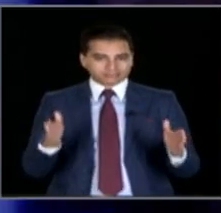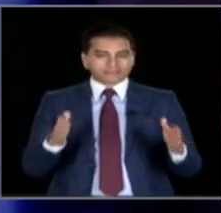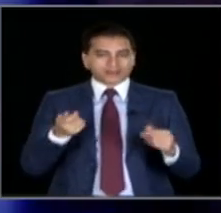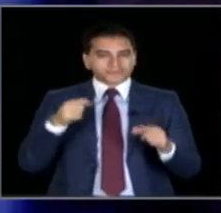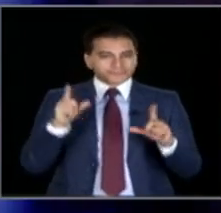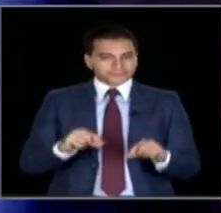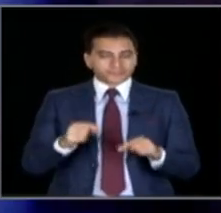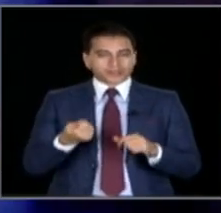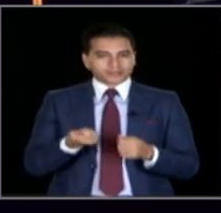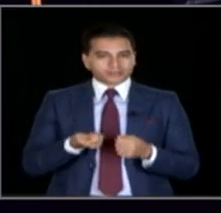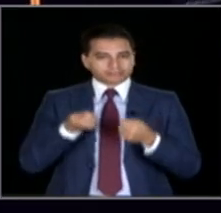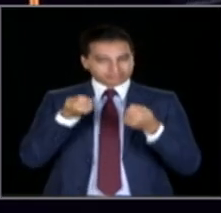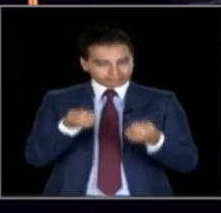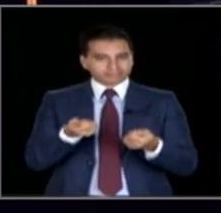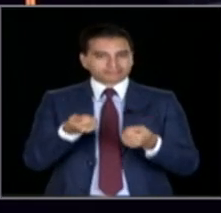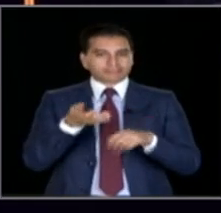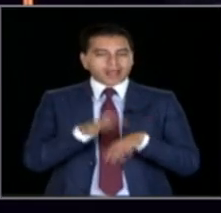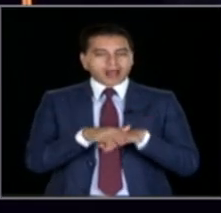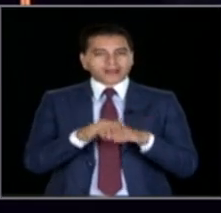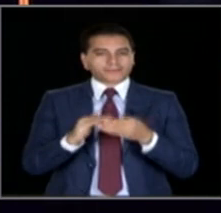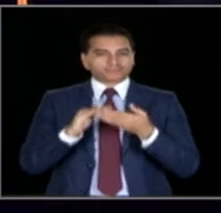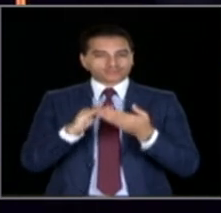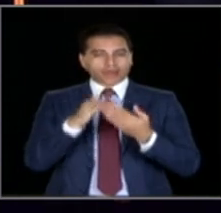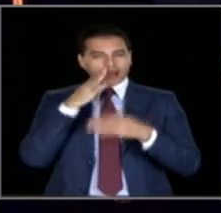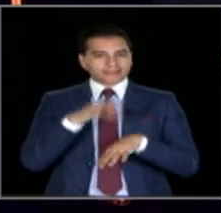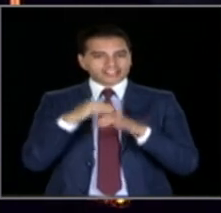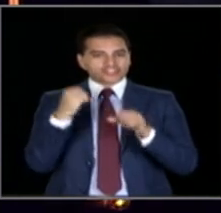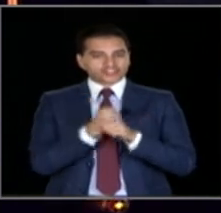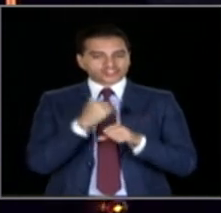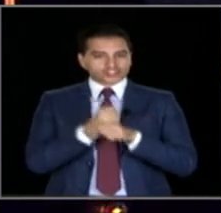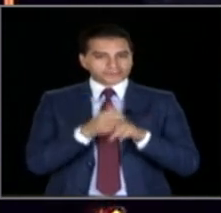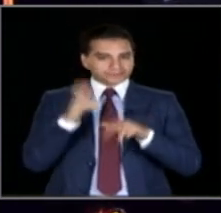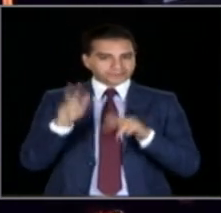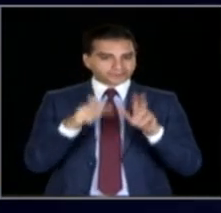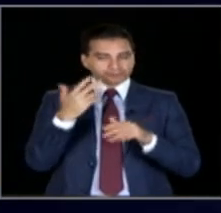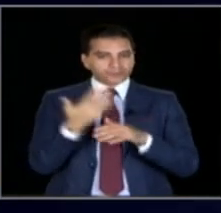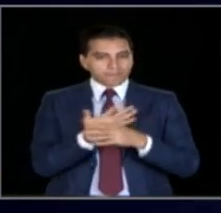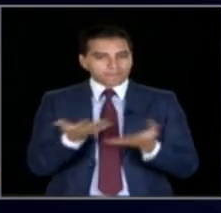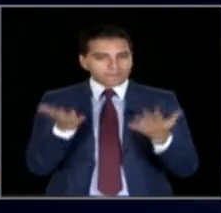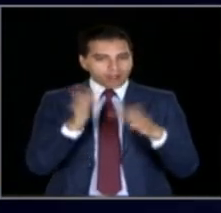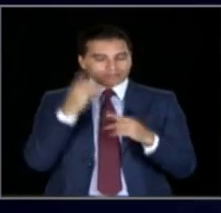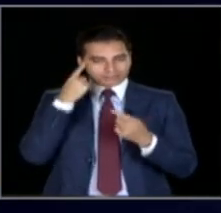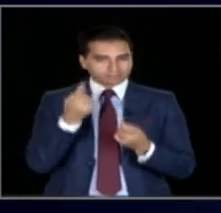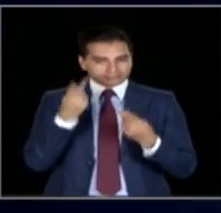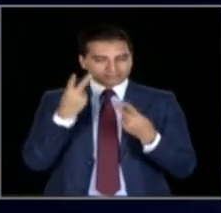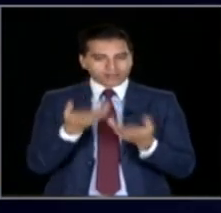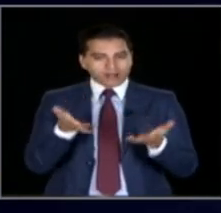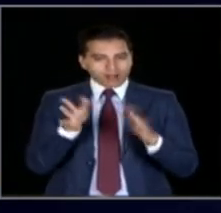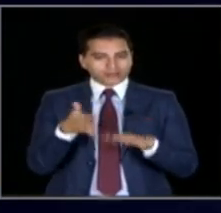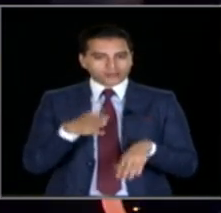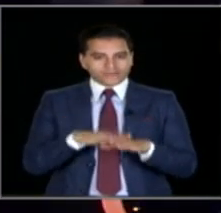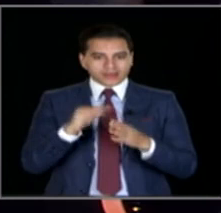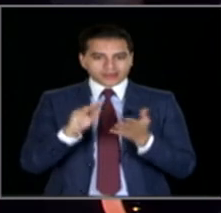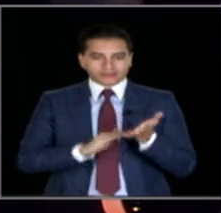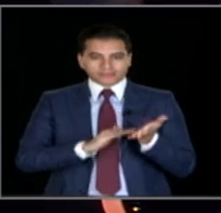بأسعار معقولة تساعدهم في ان هم يقدروا يشتروا مراجع اكتر وكتب اكتر، المسطره والقلم